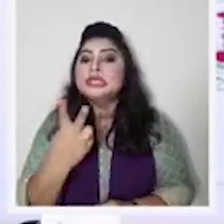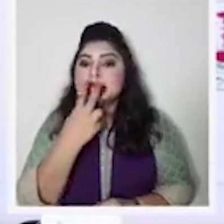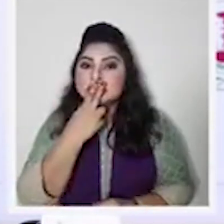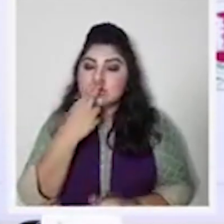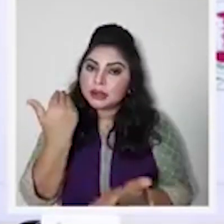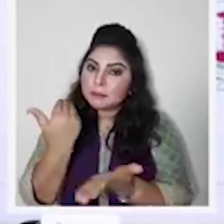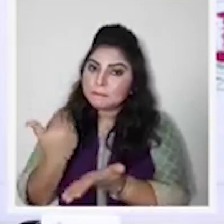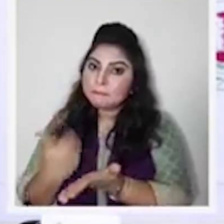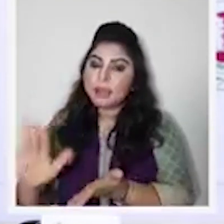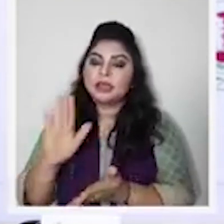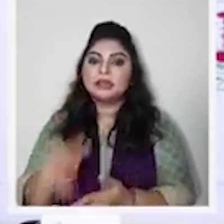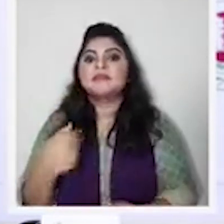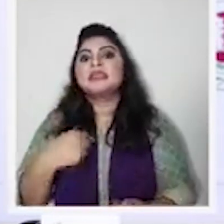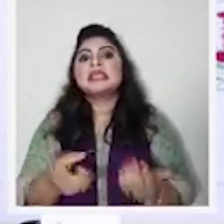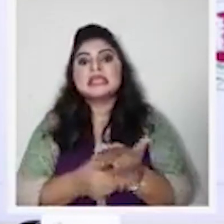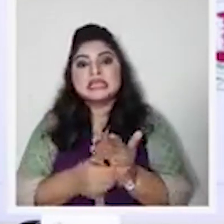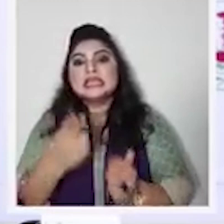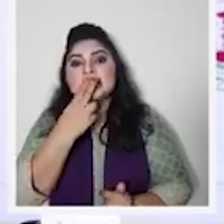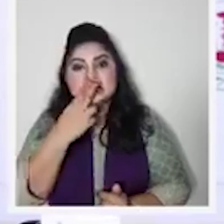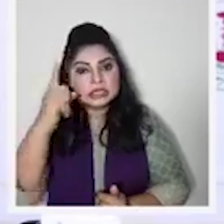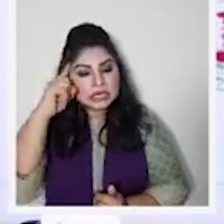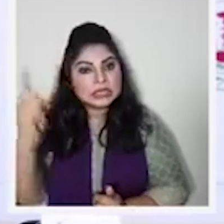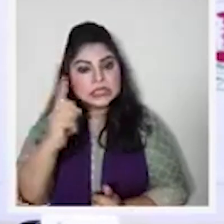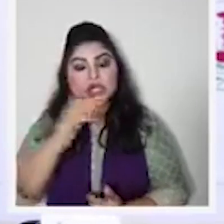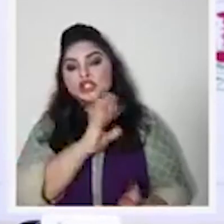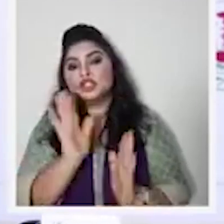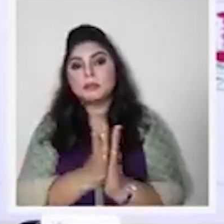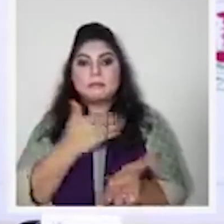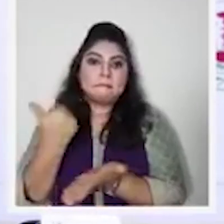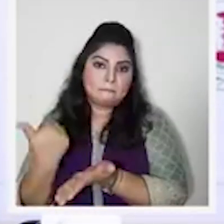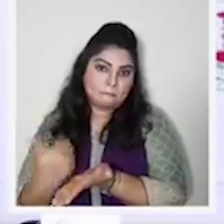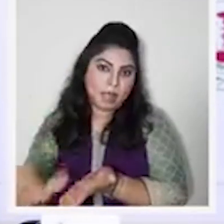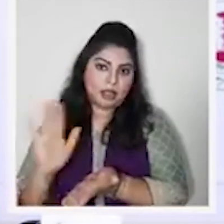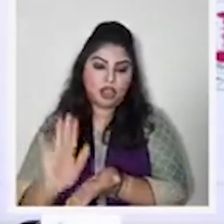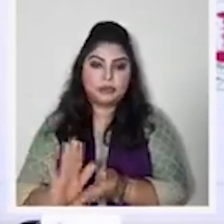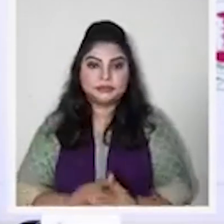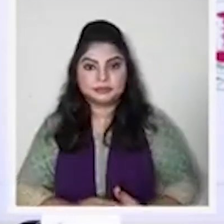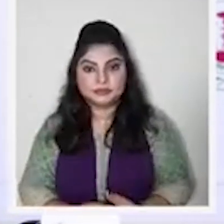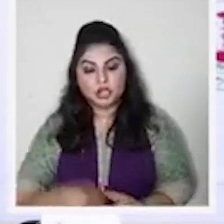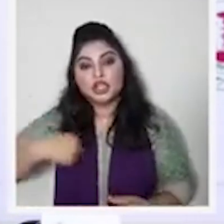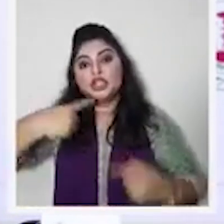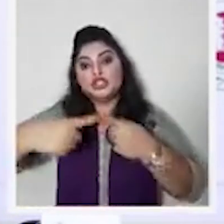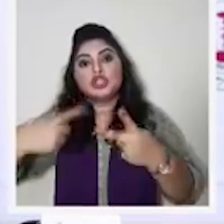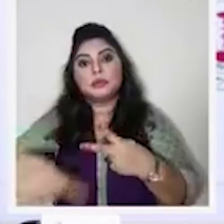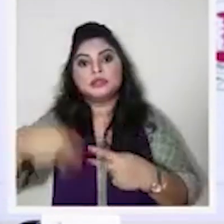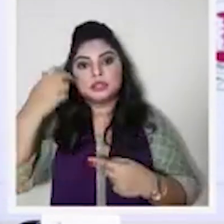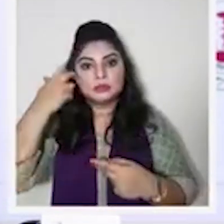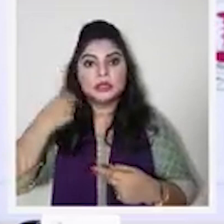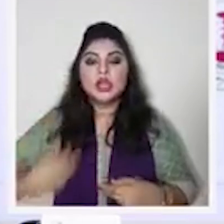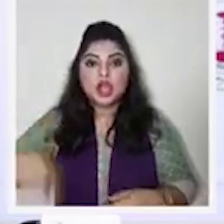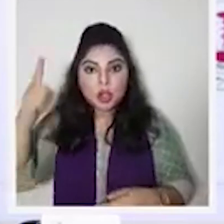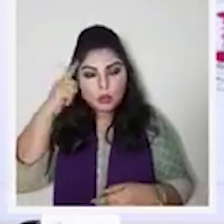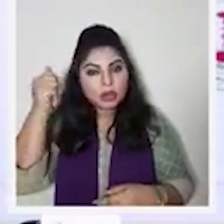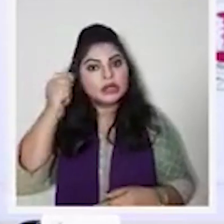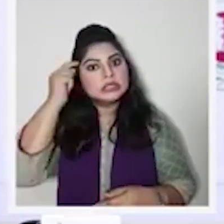দূরত্ব বজায় রাখবেন এবং জনসমাগম এড়িয়ে চলবেন। ধূমপান, যে কোনো তামাক এবং তামাকজাত দ্রব্য